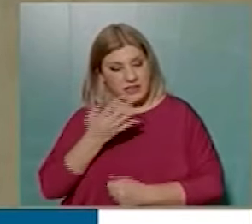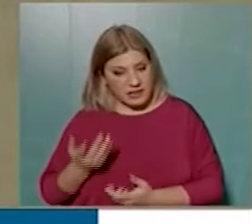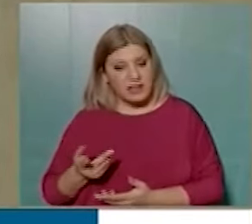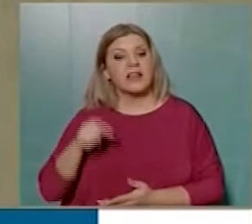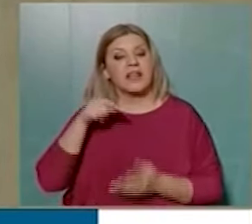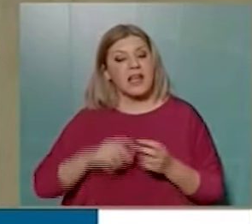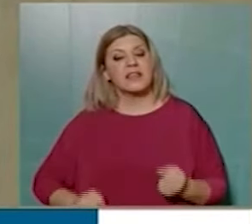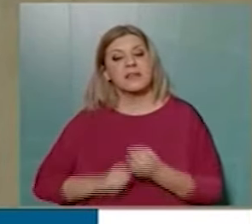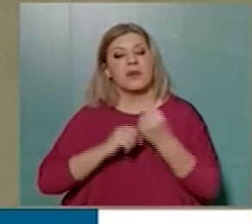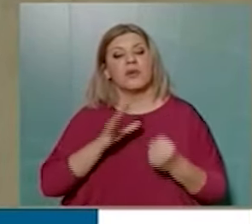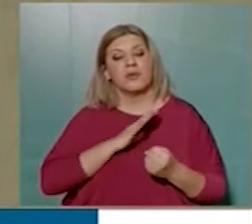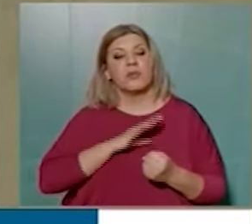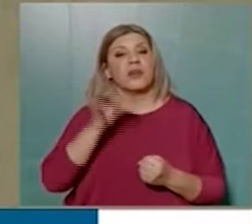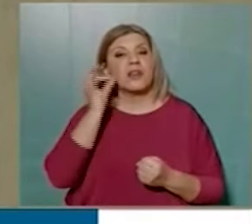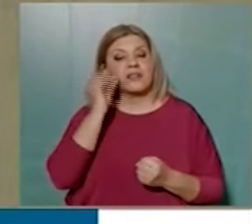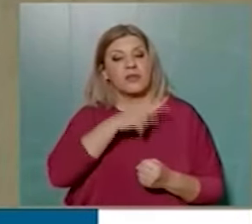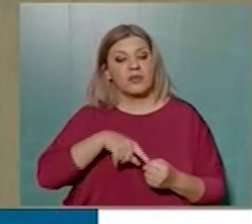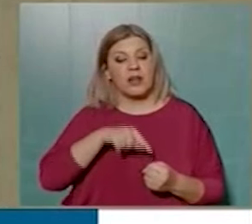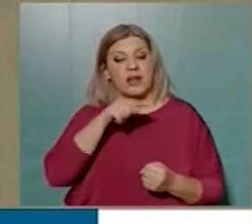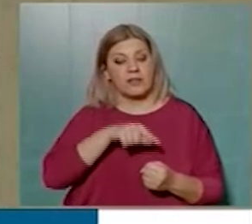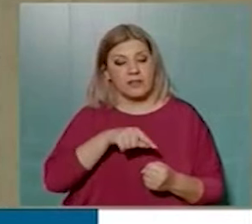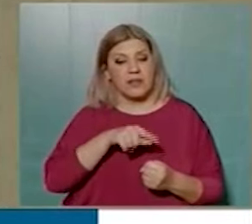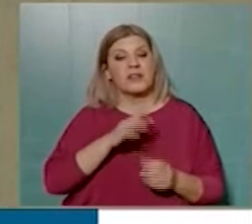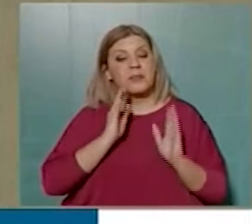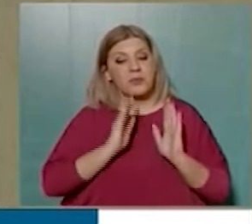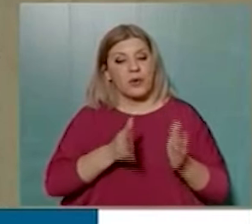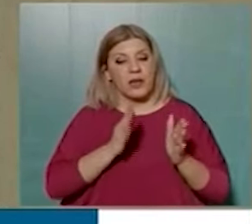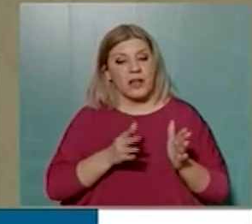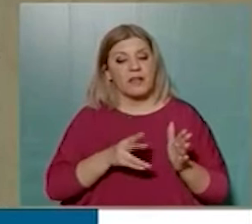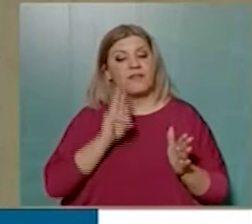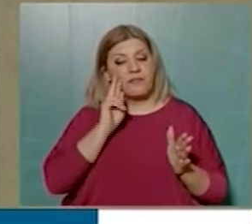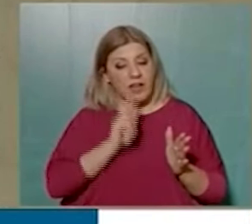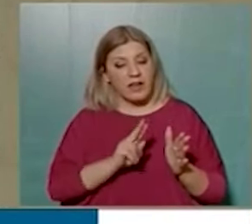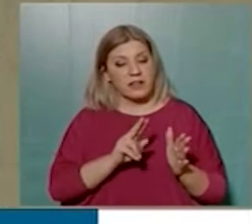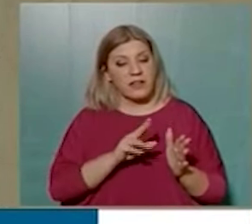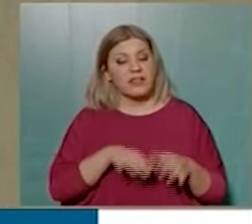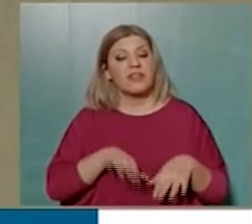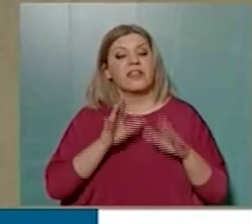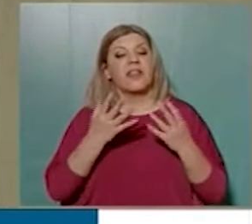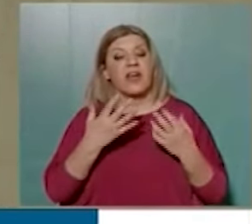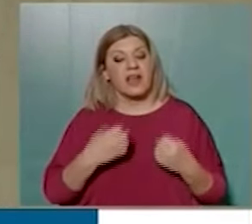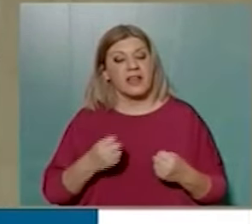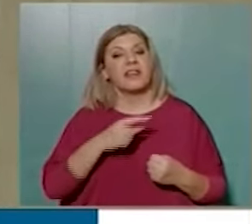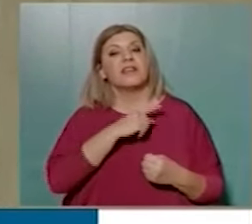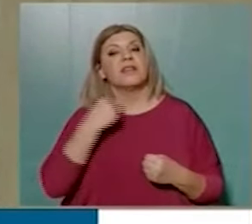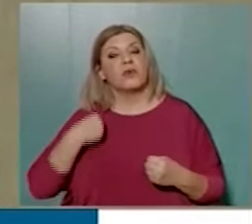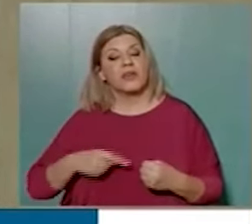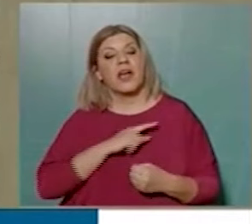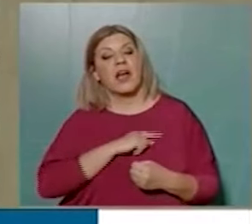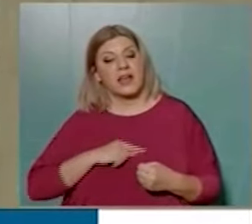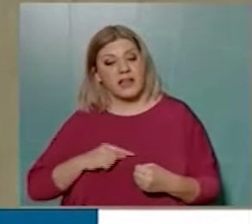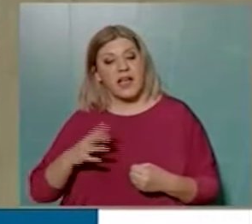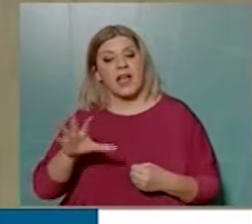συμπαραστάτη τοου ο λαός θεσσαλονίκης σε αυτή την πορεία φαίνεται ότι δεν θα έχει ούτε αυτή τη δημοτική αρχή που